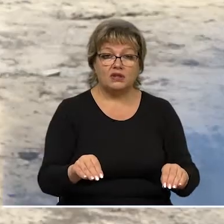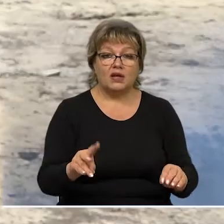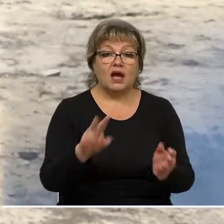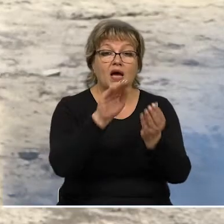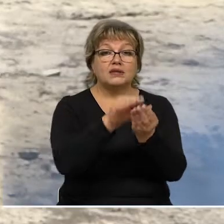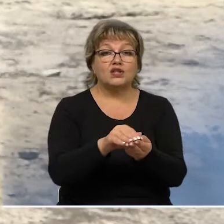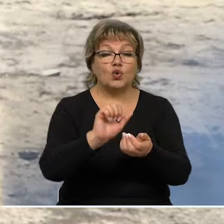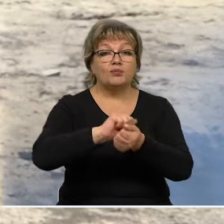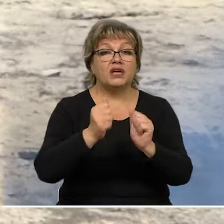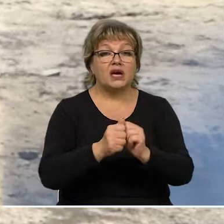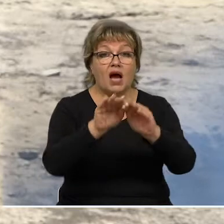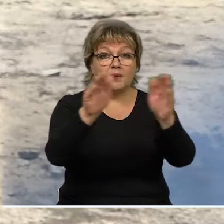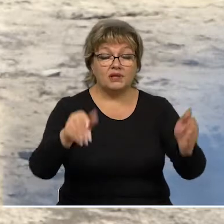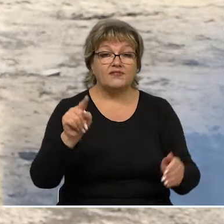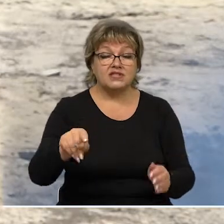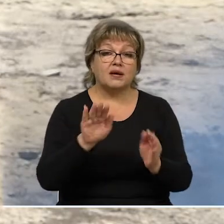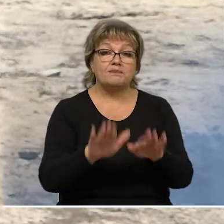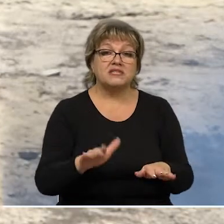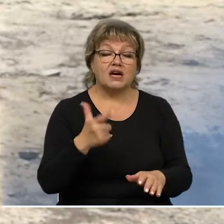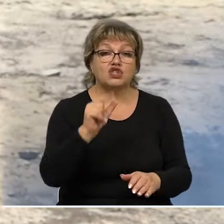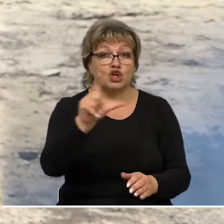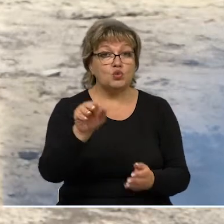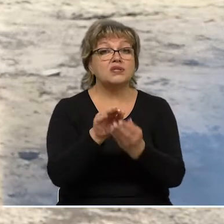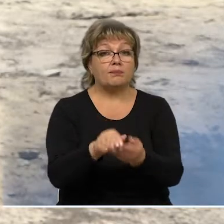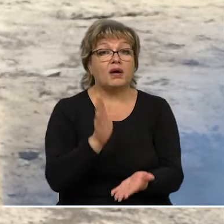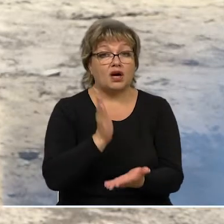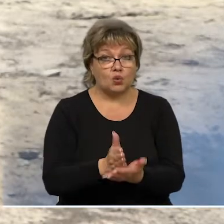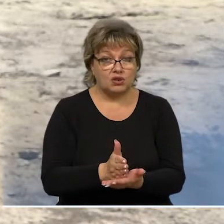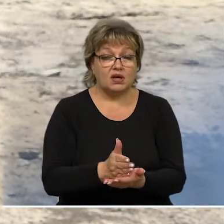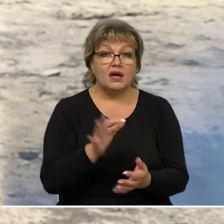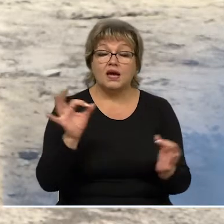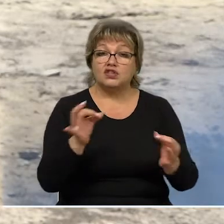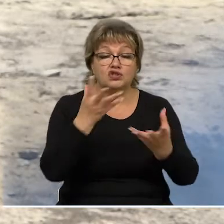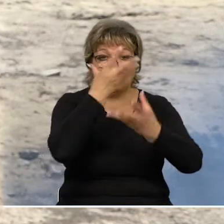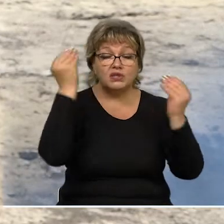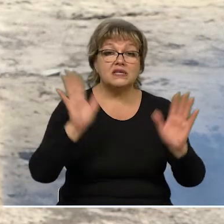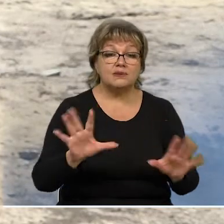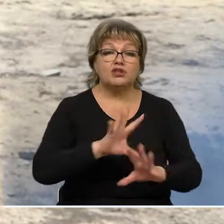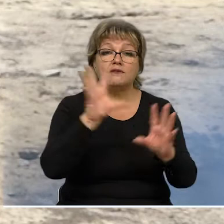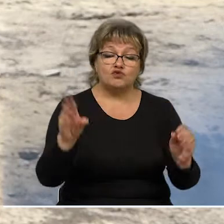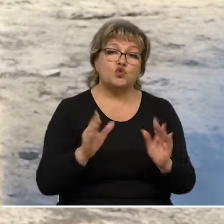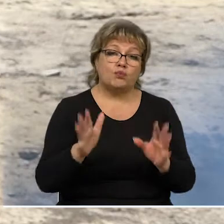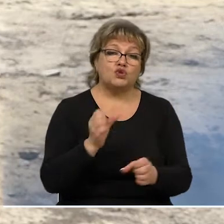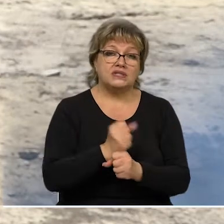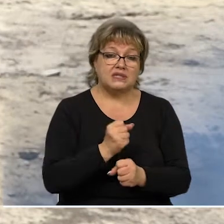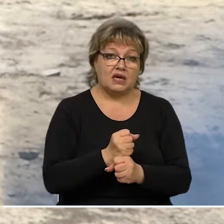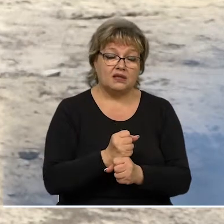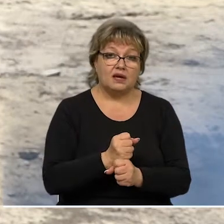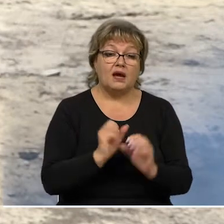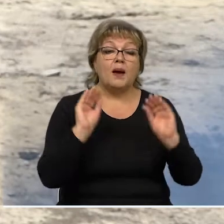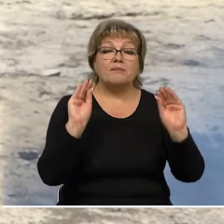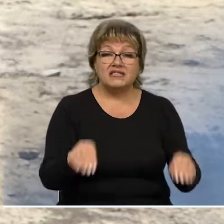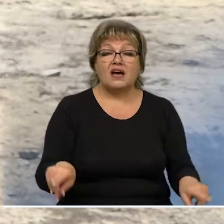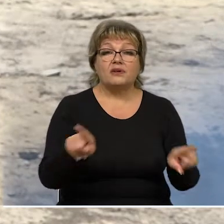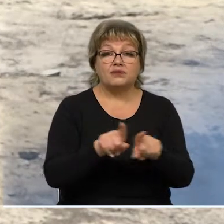установлены надгробные камни в тех местах которых люди и похоронены то есть это ничего не забыто все будет